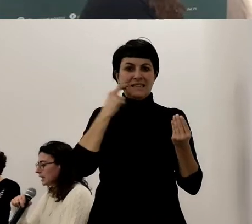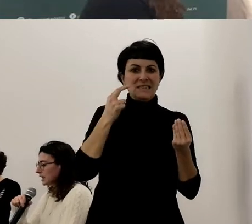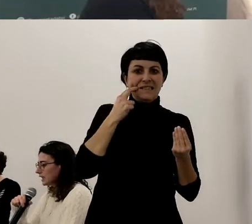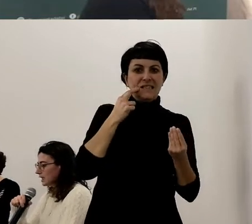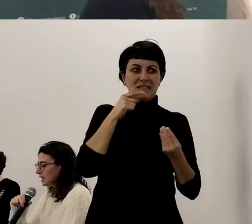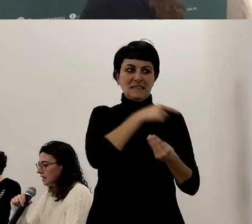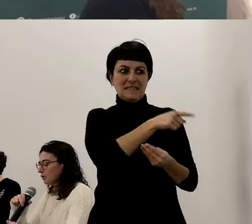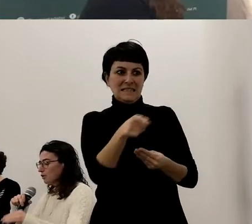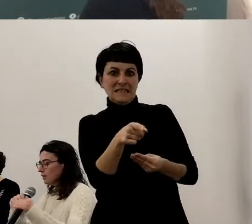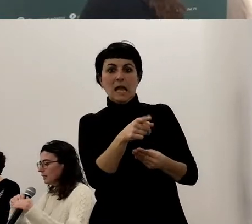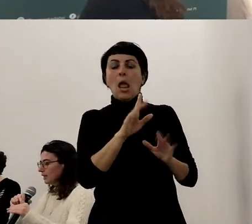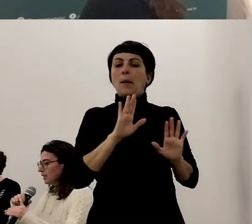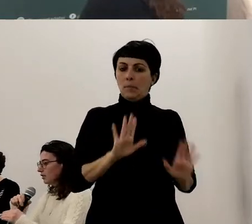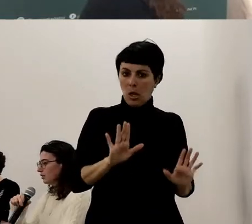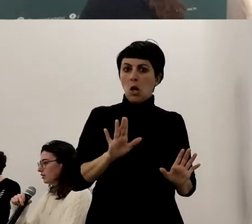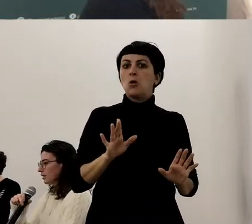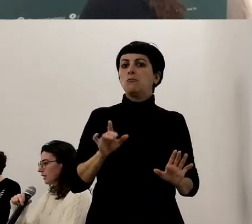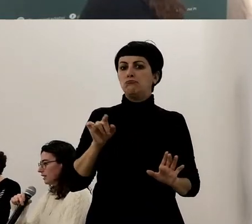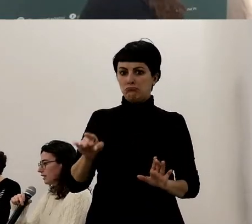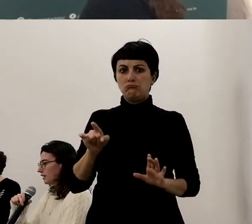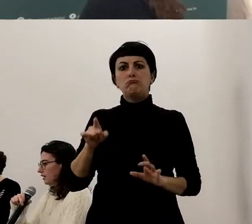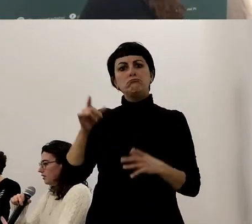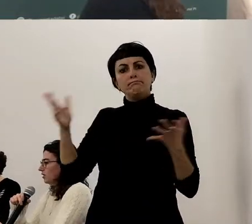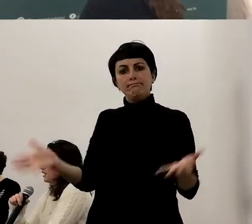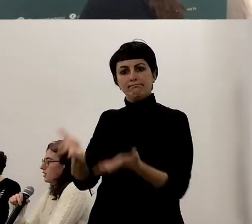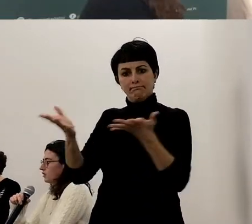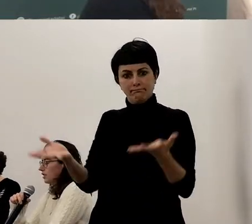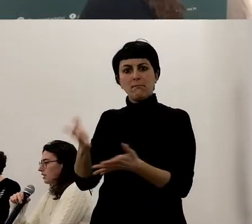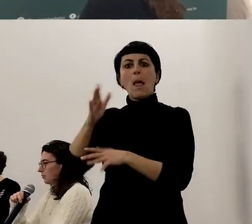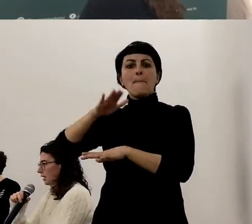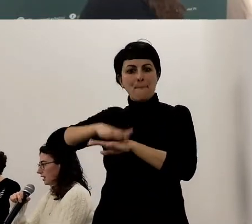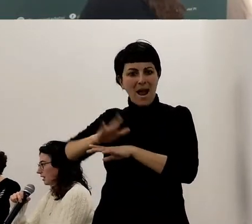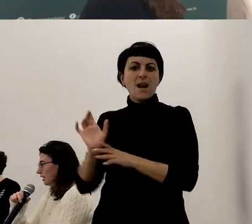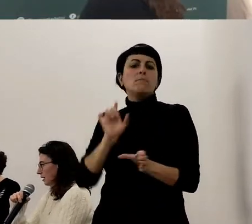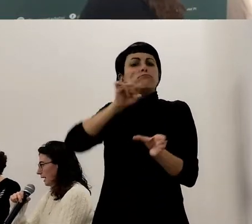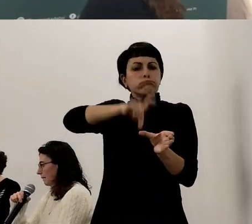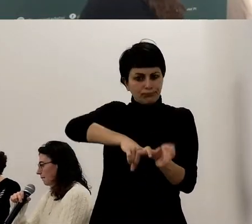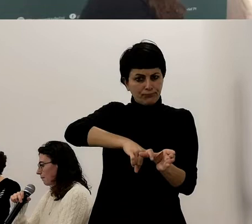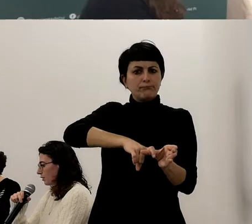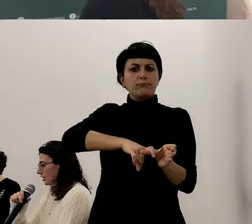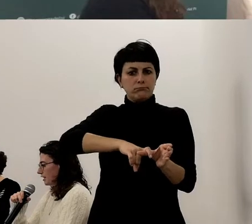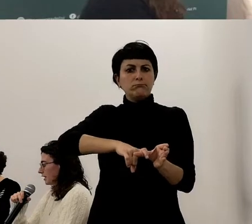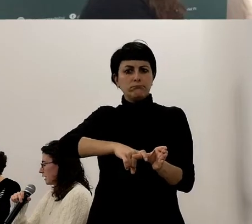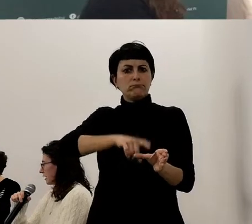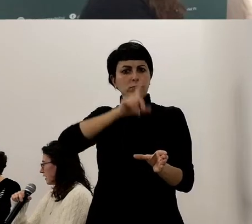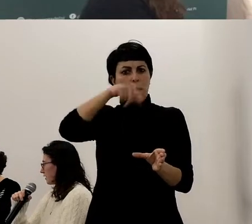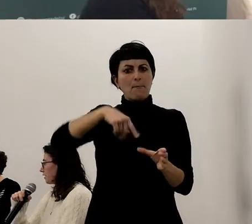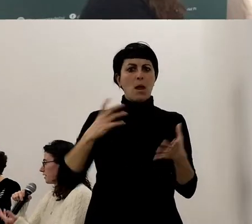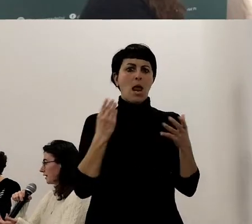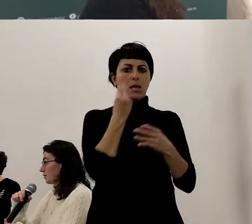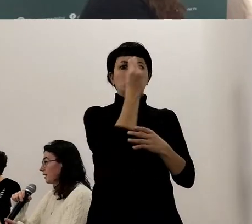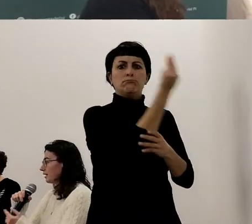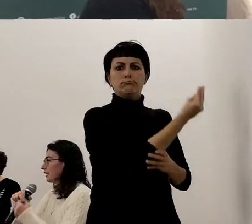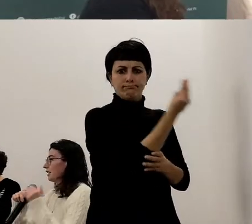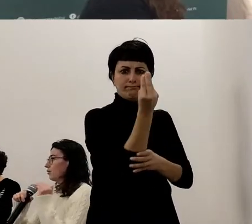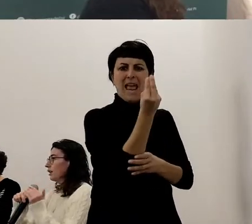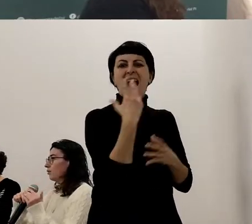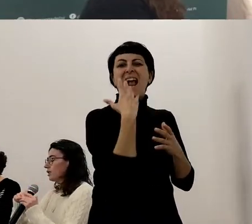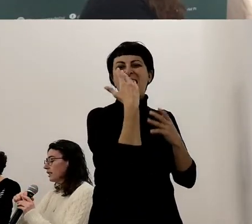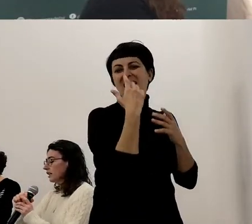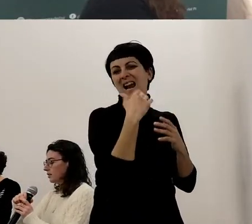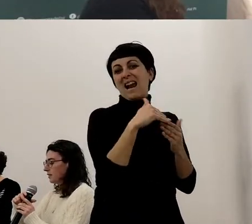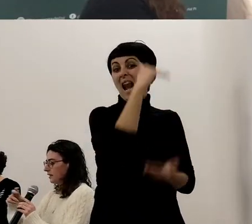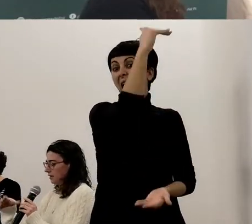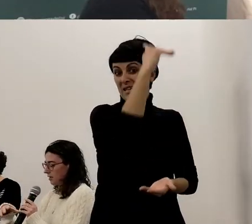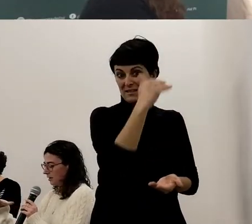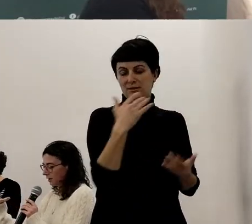no? I s'ha pogut mantenir, no?, doncs aquesta tradició de que les dones també portin els gegants grans. Sí que és veritat que hi ha